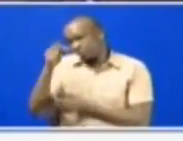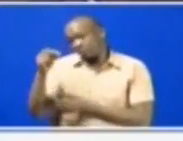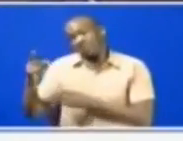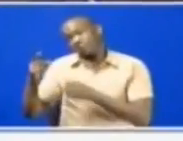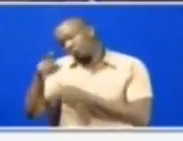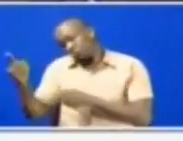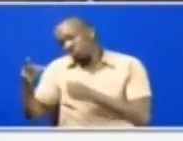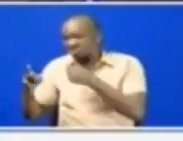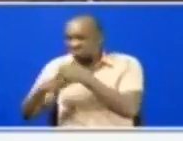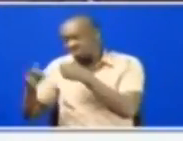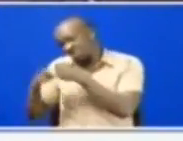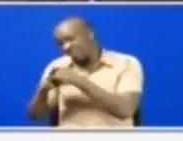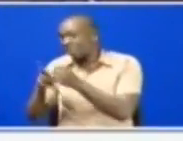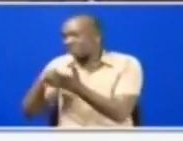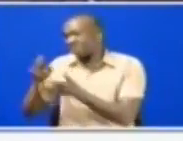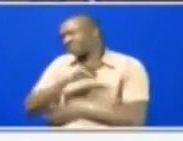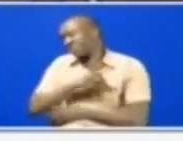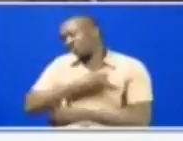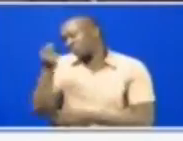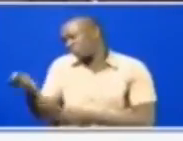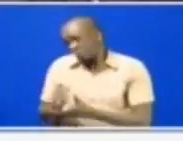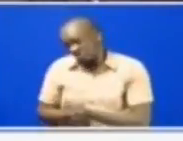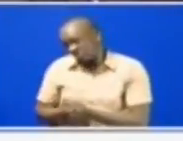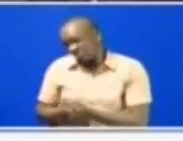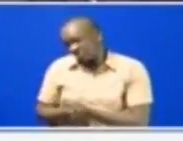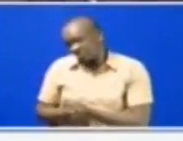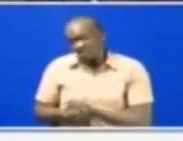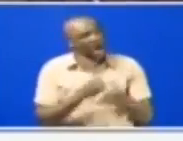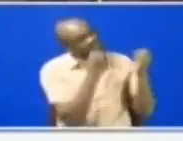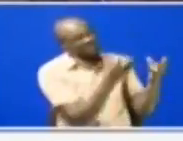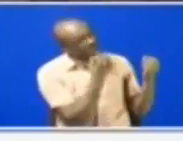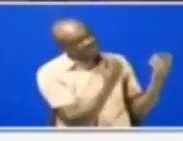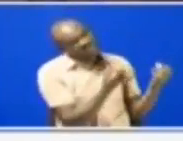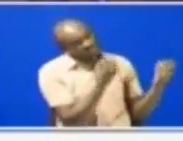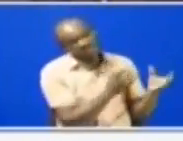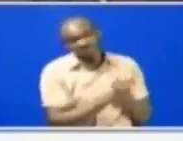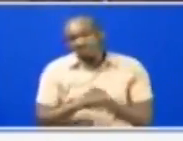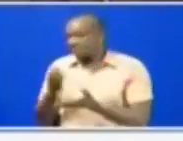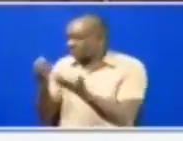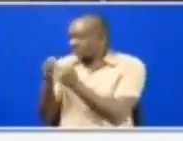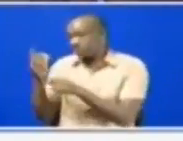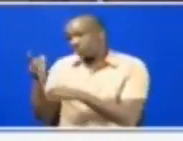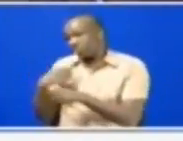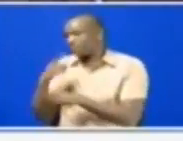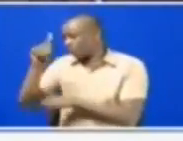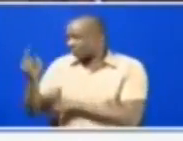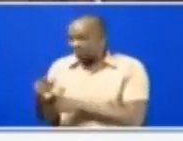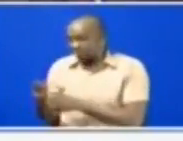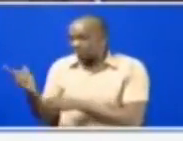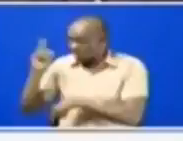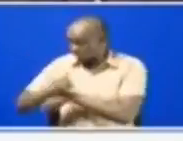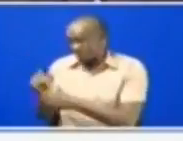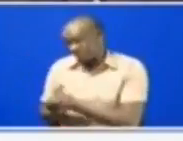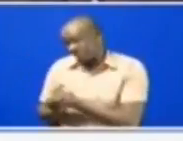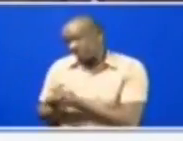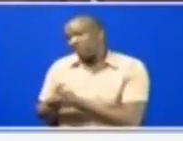2004 2005 na 6 na 7 ilikuwa bado pesa ya marupurupu ilikuwa iko chini. Mm-hmm. Hauwezi kama ngapi hivi? Unapata kama siku ilikuwa karibu 1000. Unajua